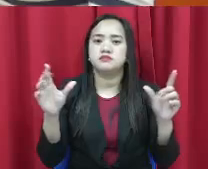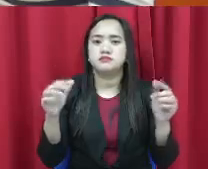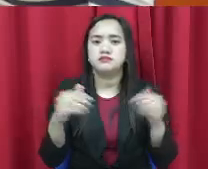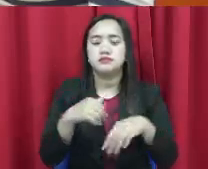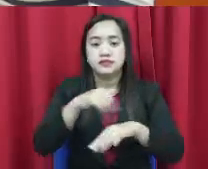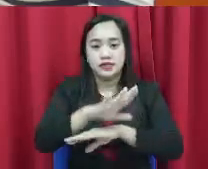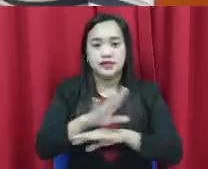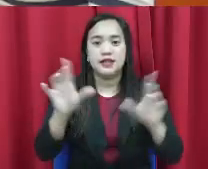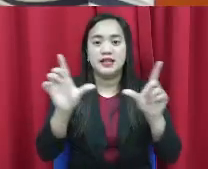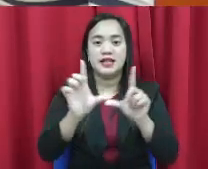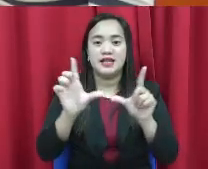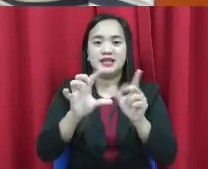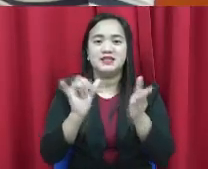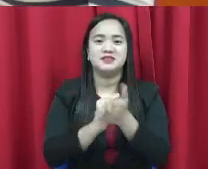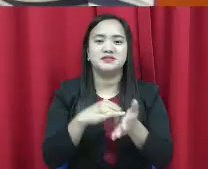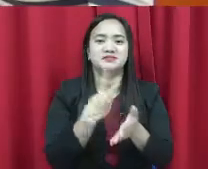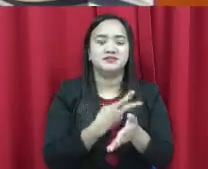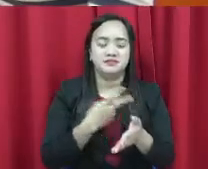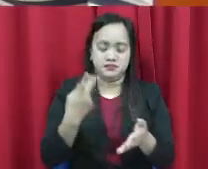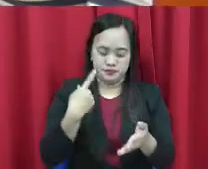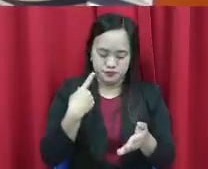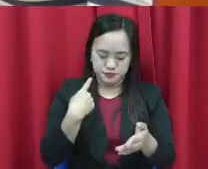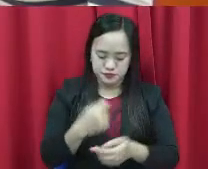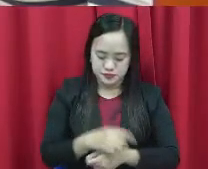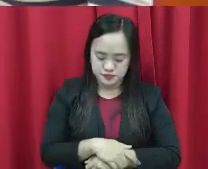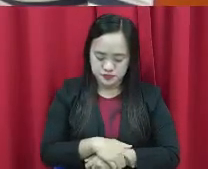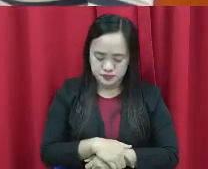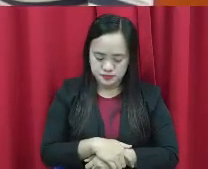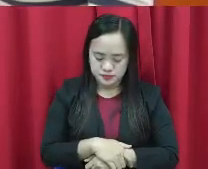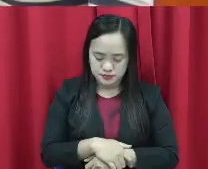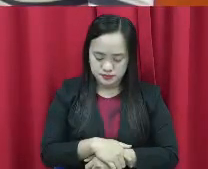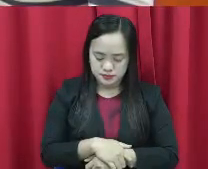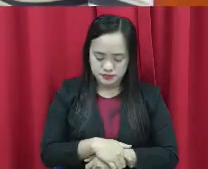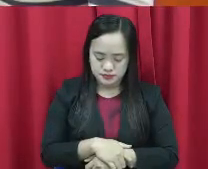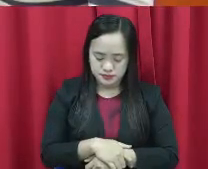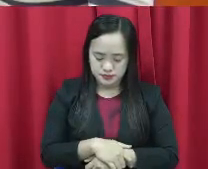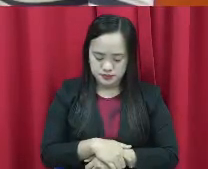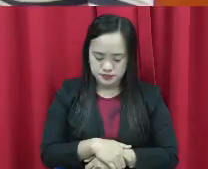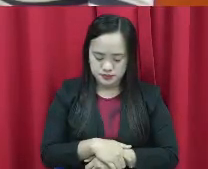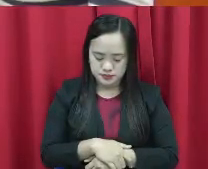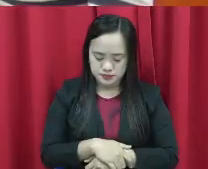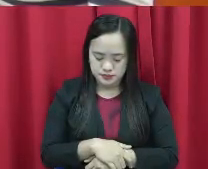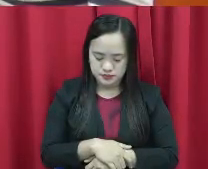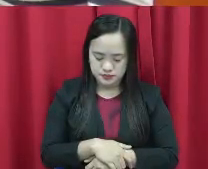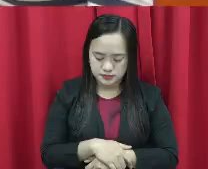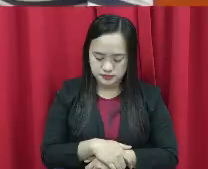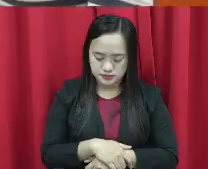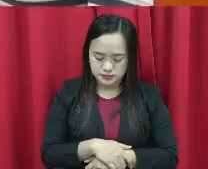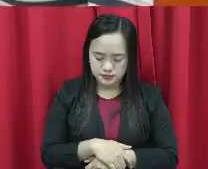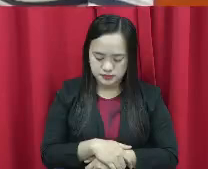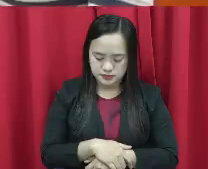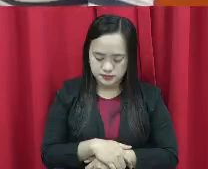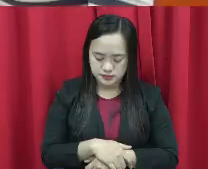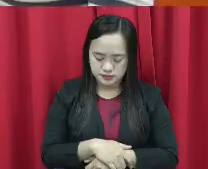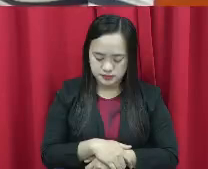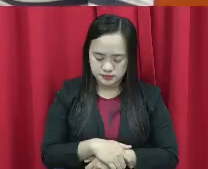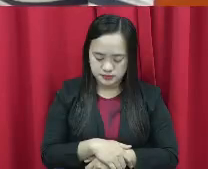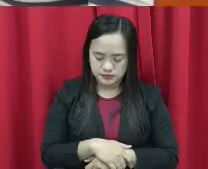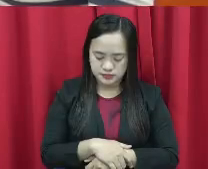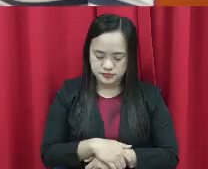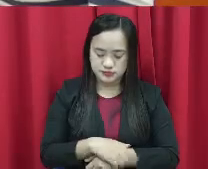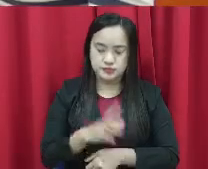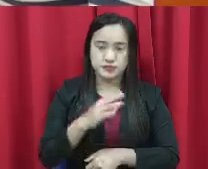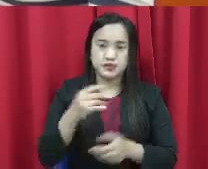ah naos ko R ipaabot sa mga kasama ko Kahapon ay magtune in tayo Sama natin na ating mga asawang babae